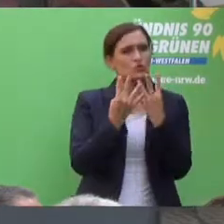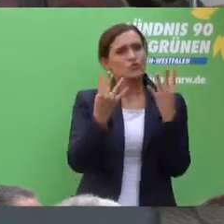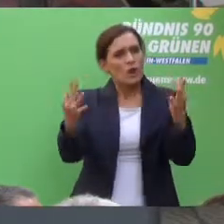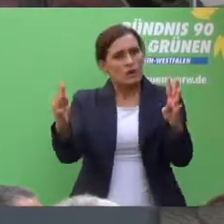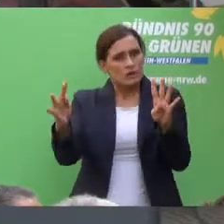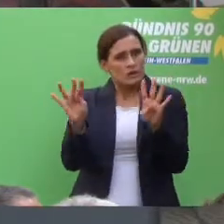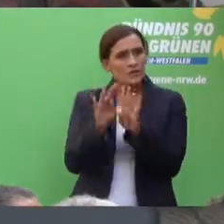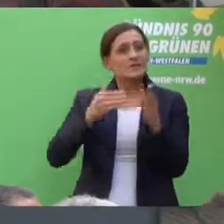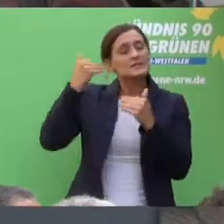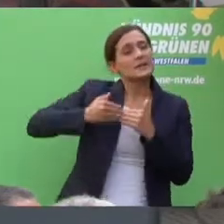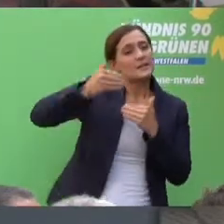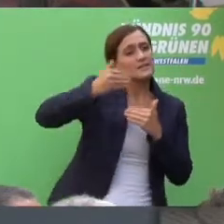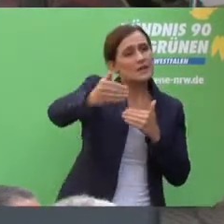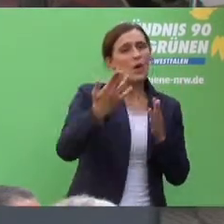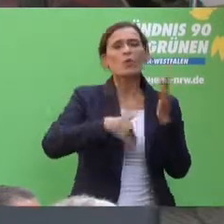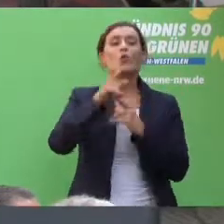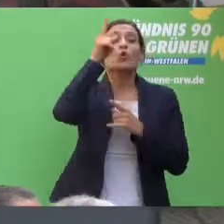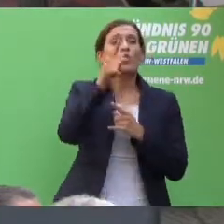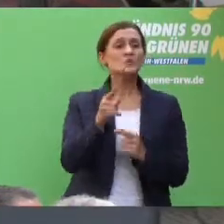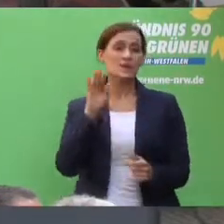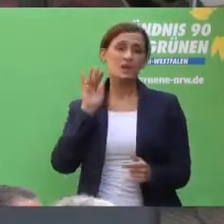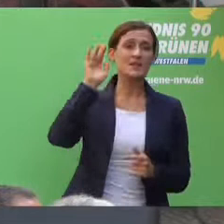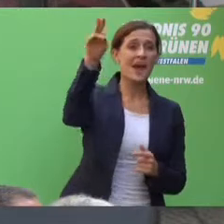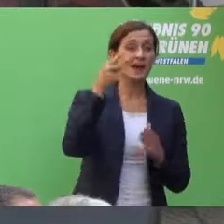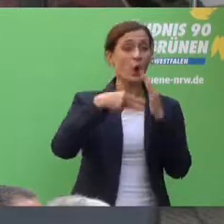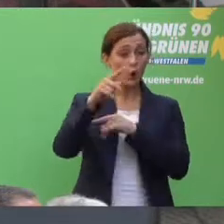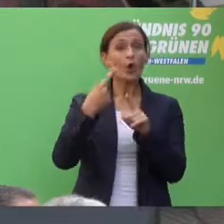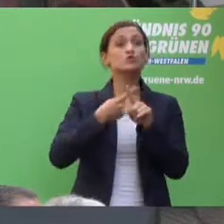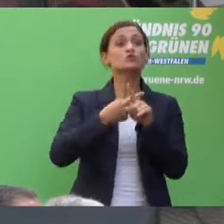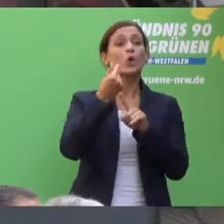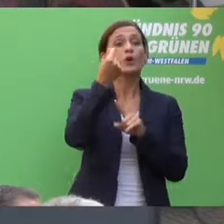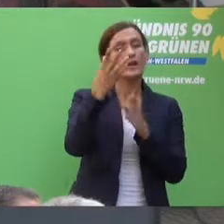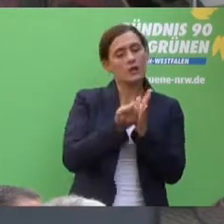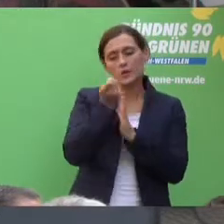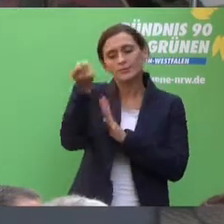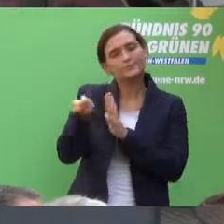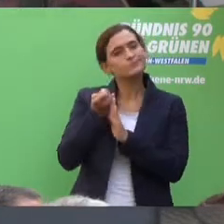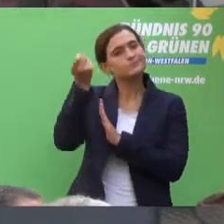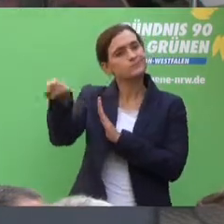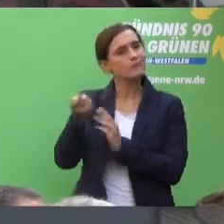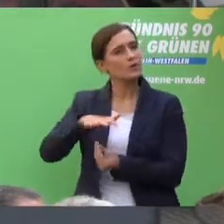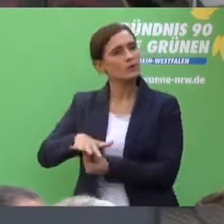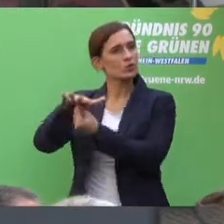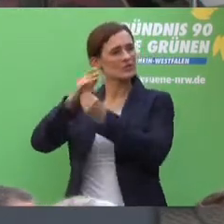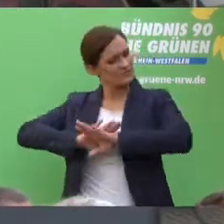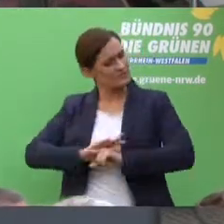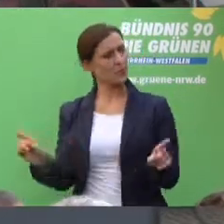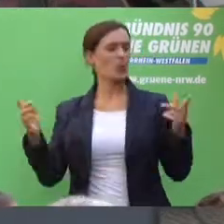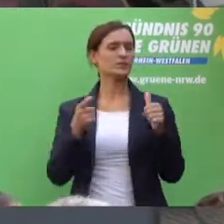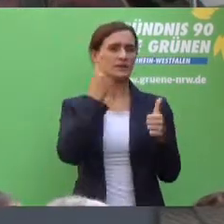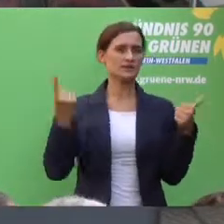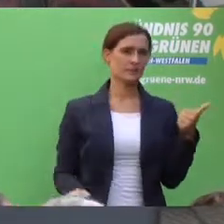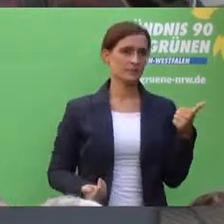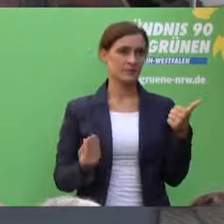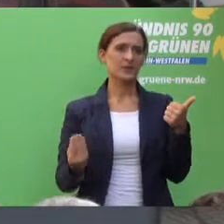weiterhin jedes Jahr mit 100 Milliarden Euro aus Steuergeldern subventioniert wird. Wir wollen verbieten, dass